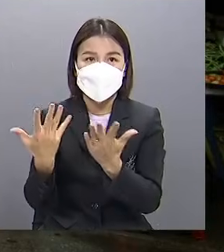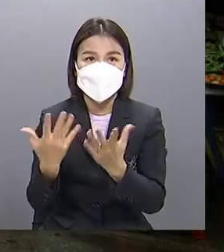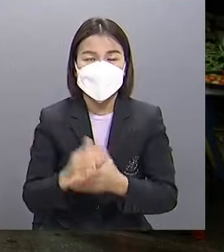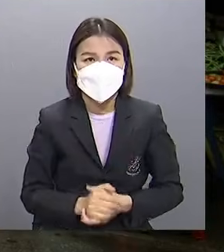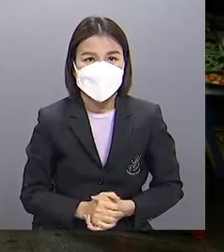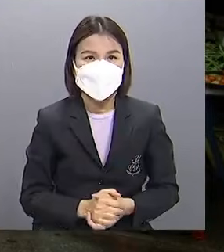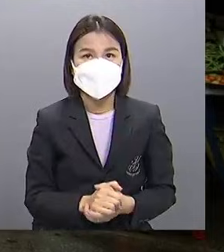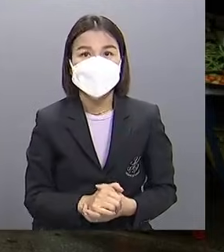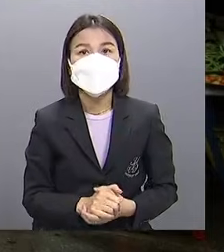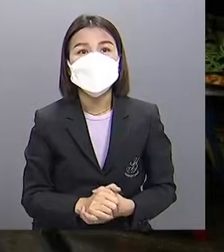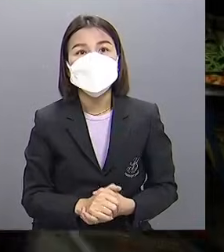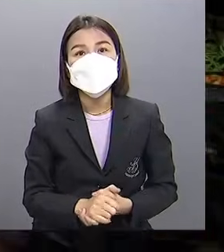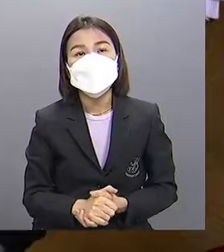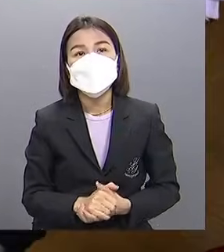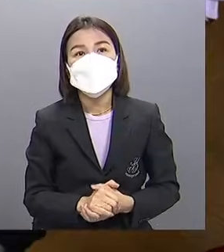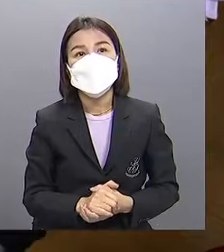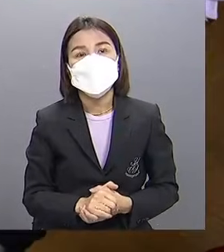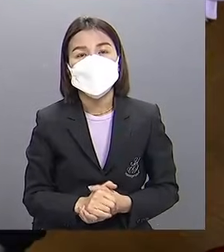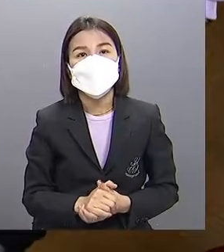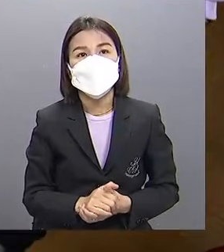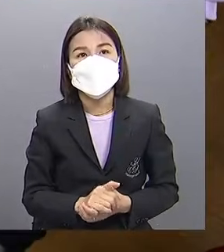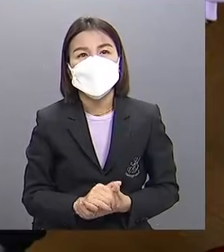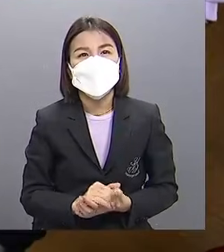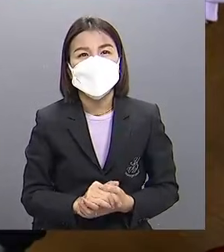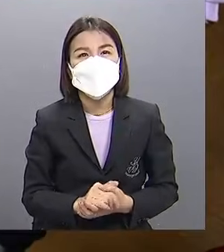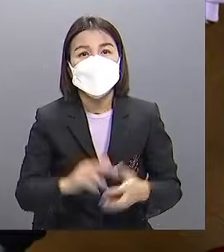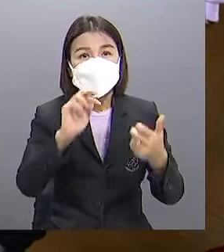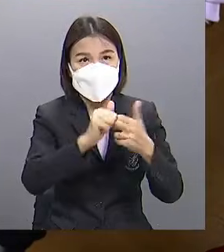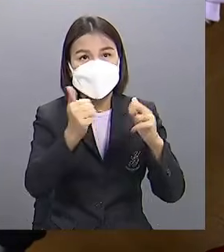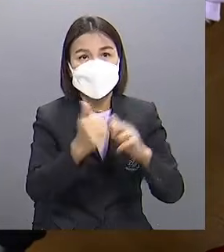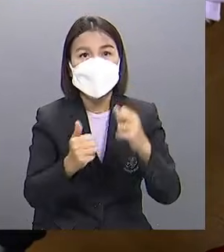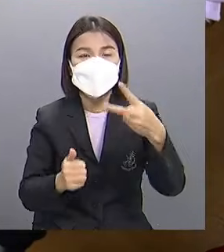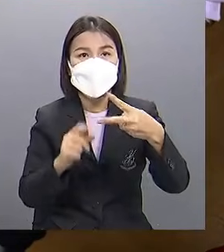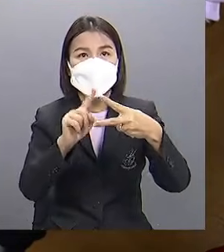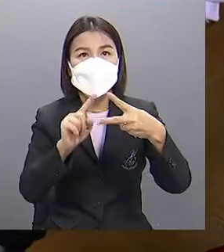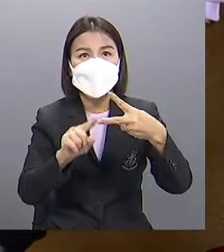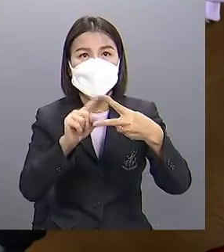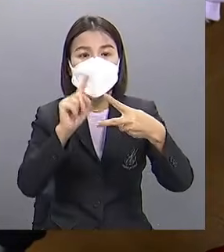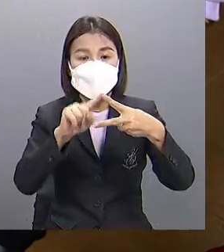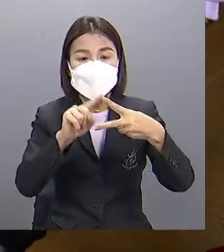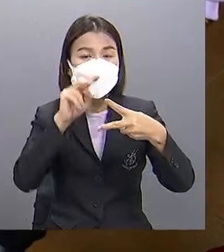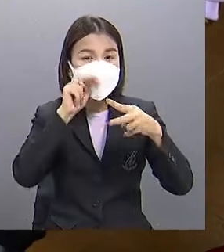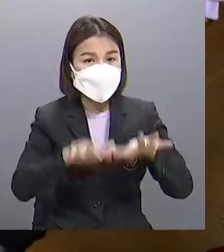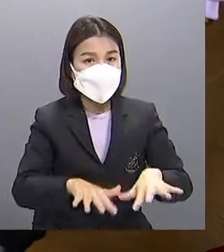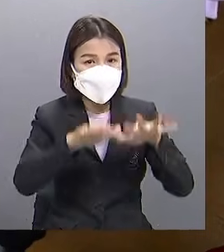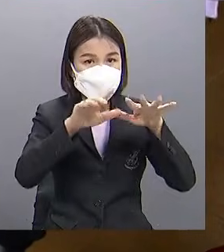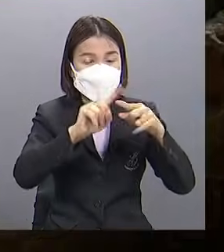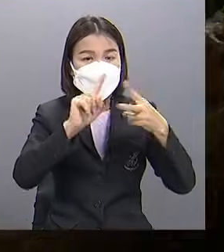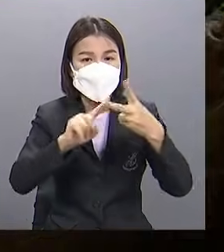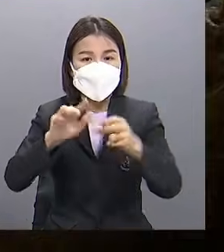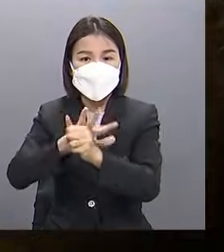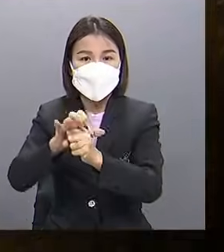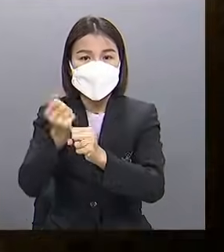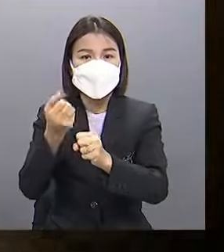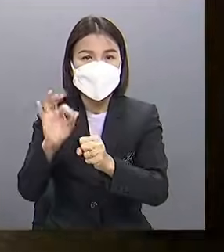ระยะนี้ครับแม่สอดเราเจอวิกฤตการทั้ง2อย่างก็คือน้ำท่วมนะครับกับโควิด นะครับซึ่งเ